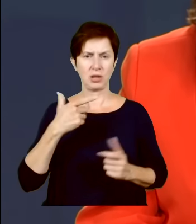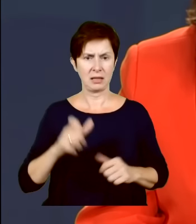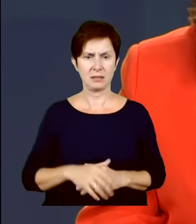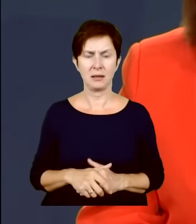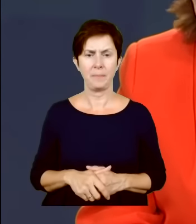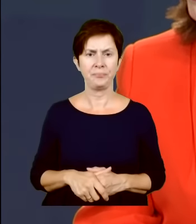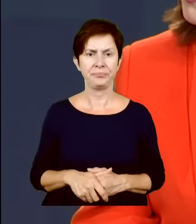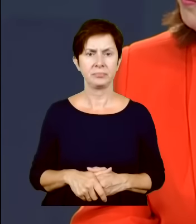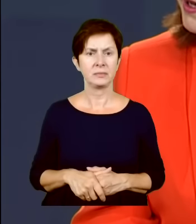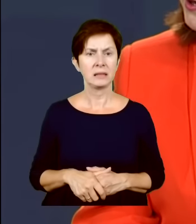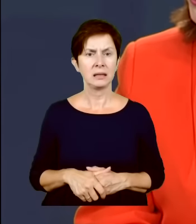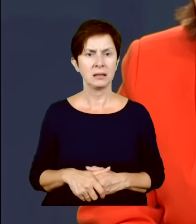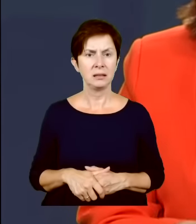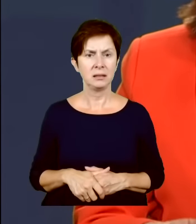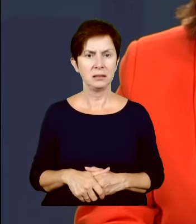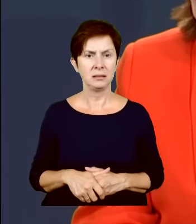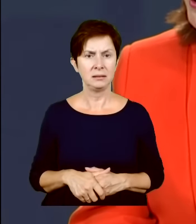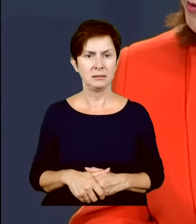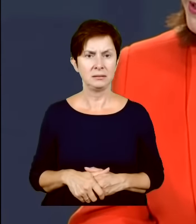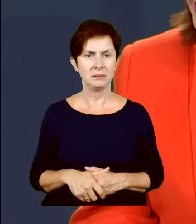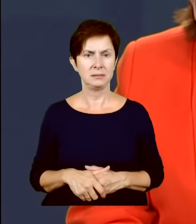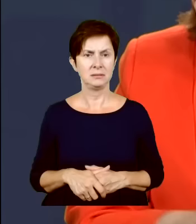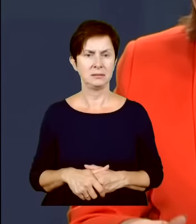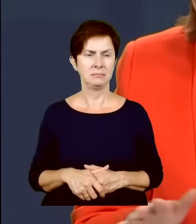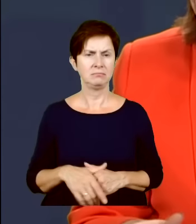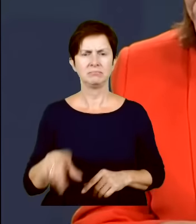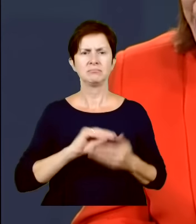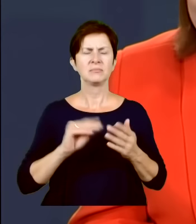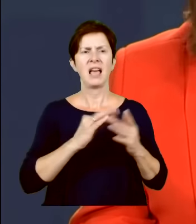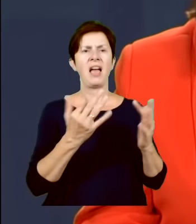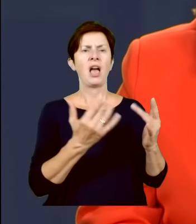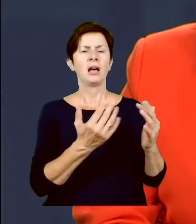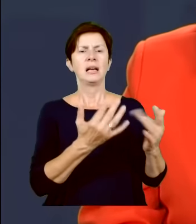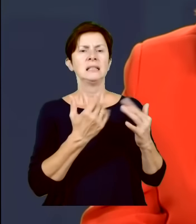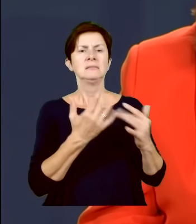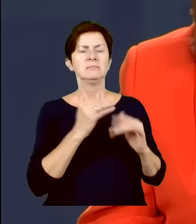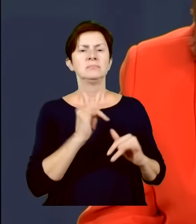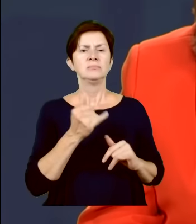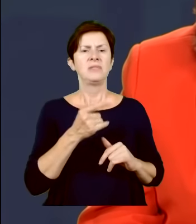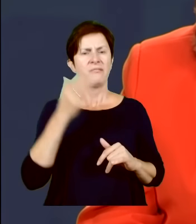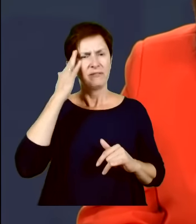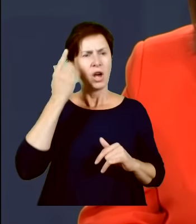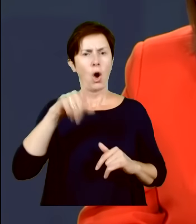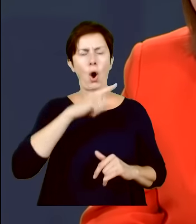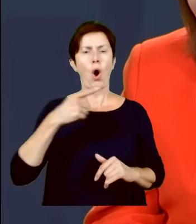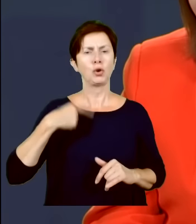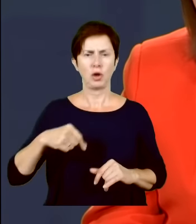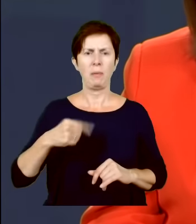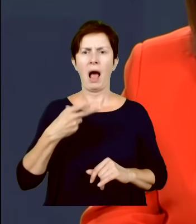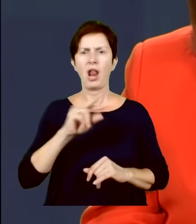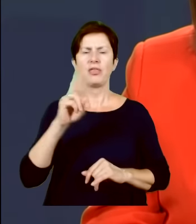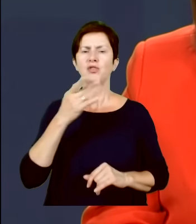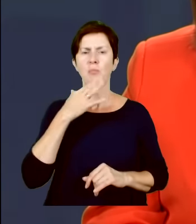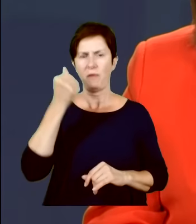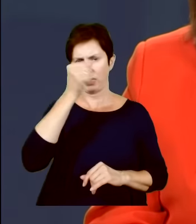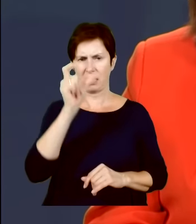przez wiadomą osobę jakoś tak to to zostało opisane byle tylko nie wymienić pana marszałka grodzkiego natomiast jego